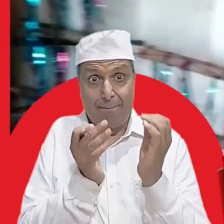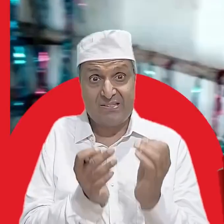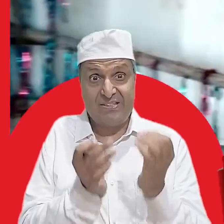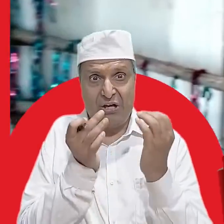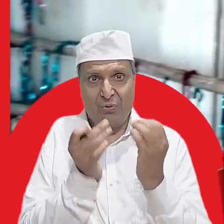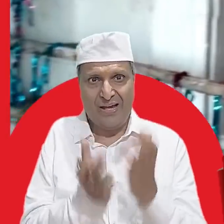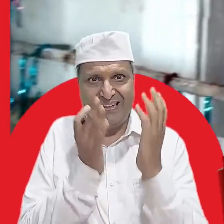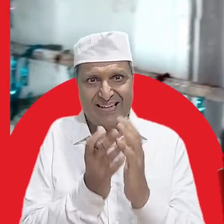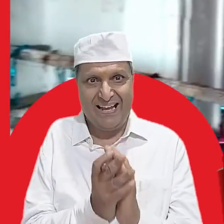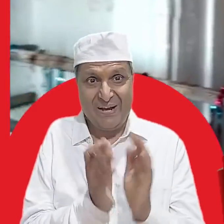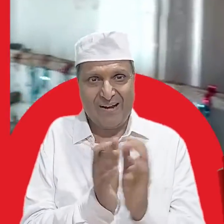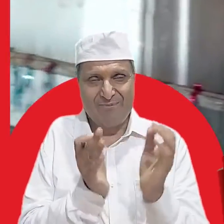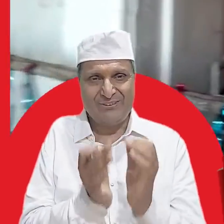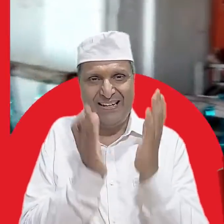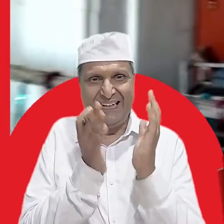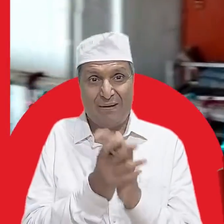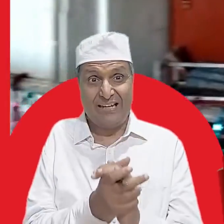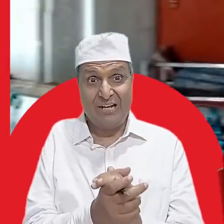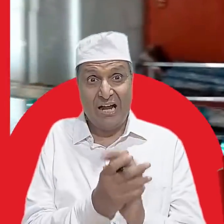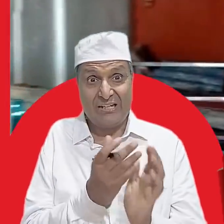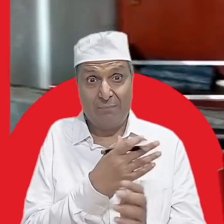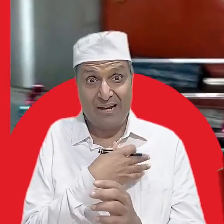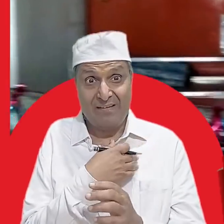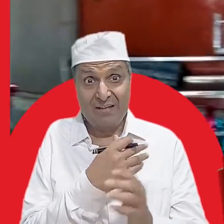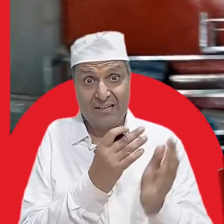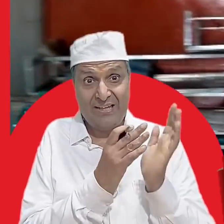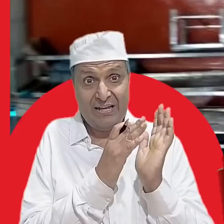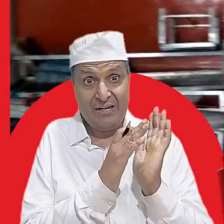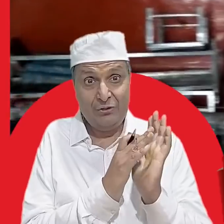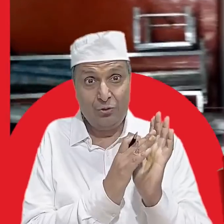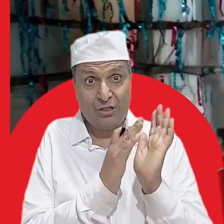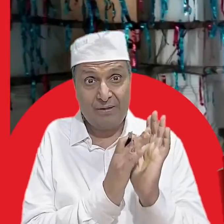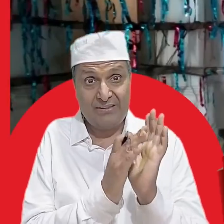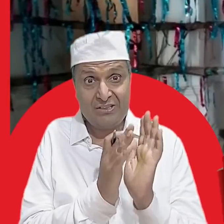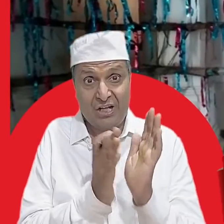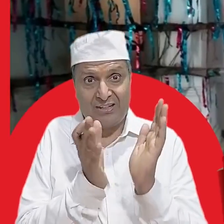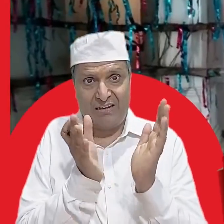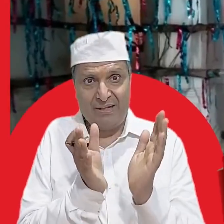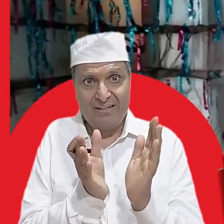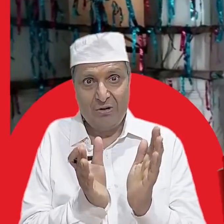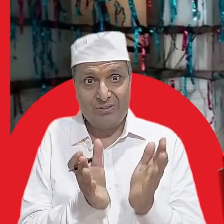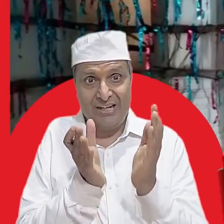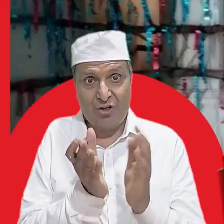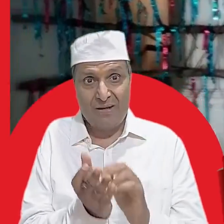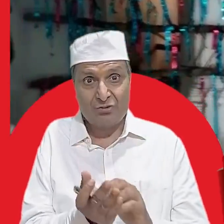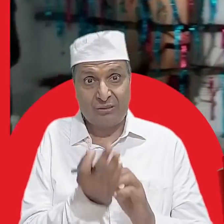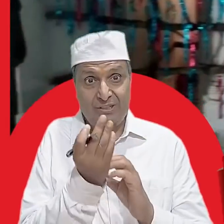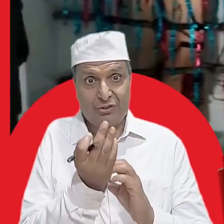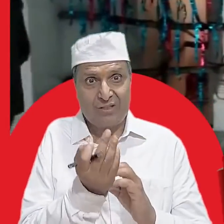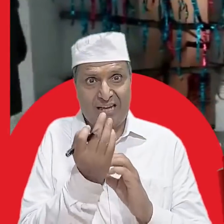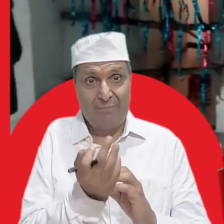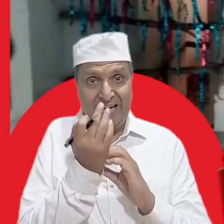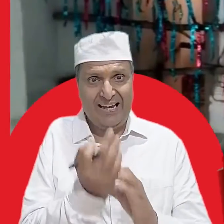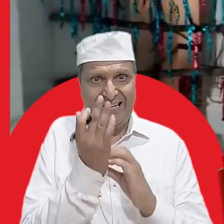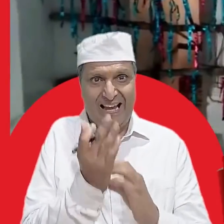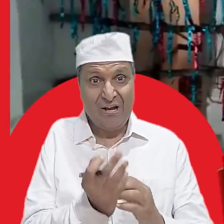है, मस्तियां उड़ाई जाती है, और हम कुछ नहीं कर पाते। आखिर हमारा कहते हैं हिंदू धर्म के अंदर 4 धाम है, और जैनों के पास तो सब तीर्थों